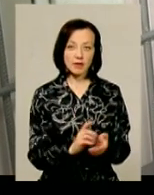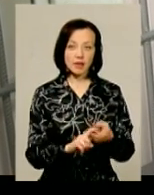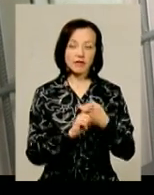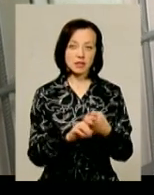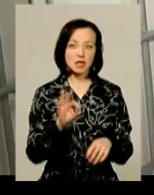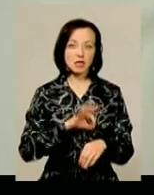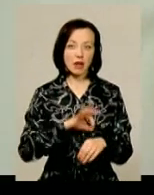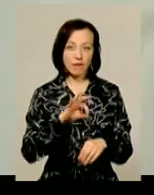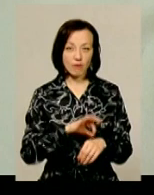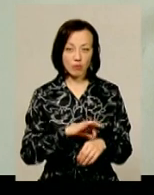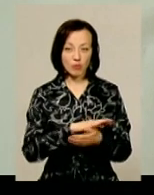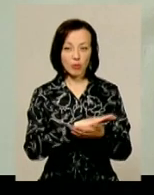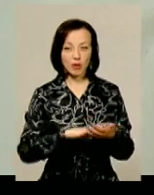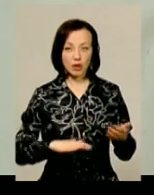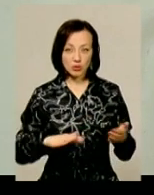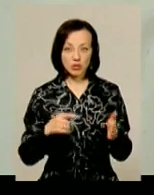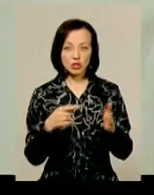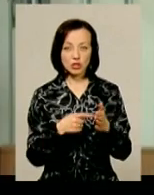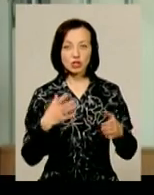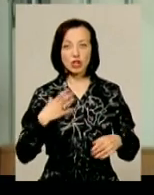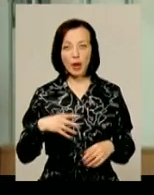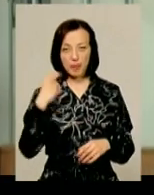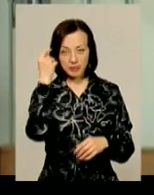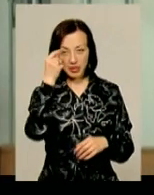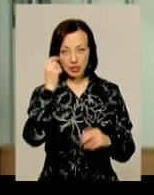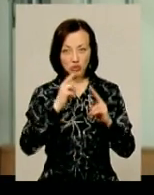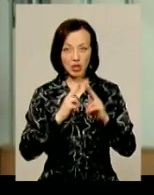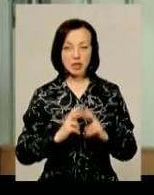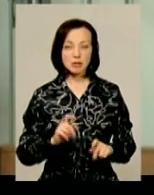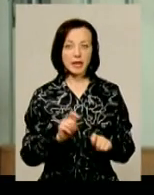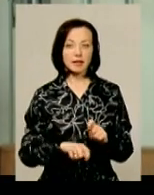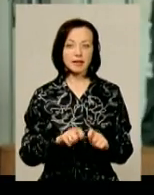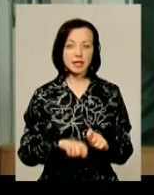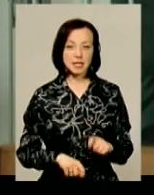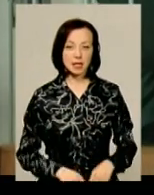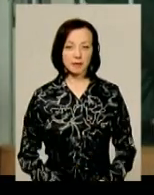інфекційних захворювань. В подальшому на штрикача чекає психіатрична експертиза. Юлія